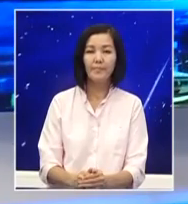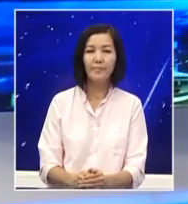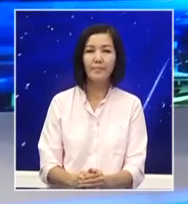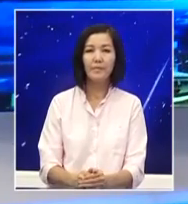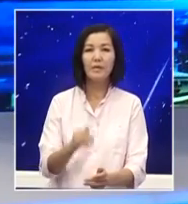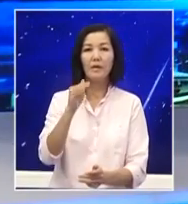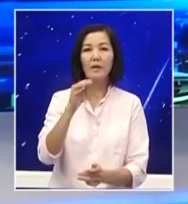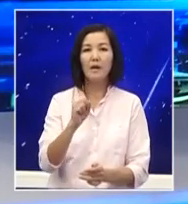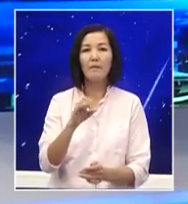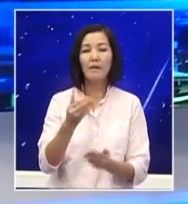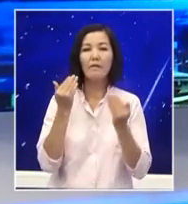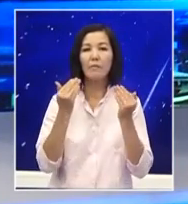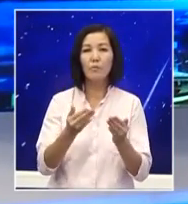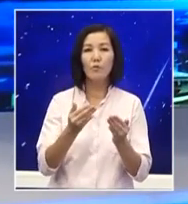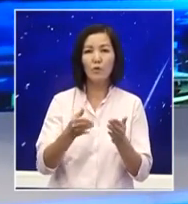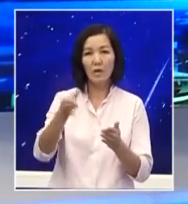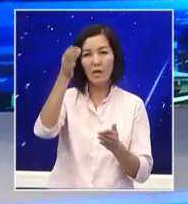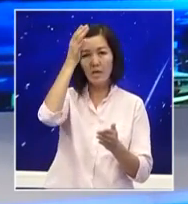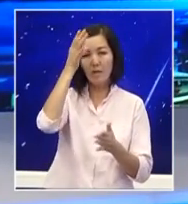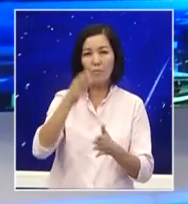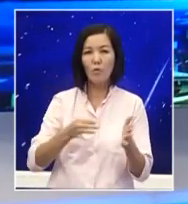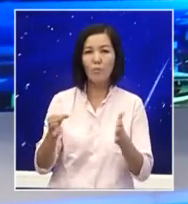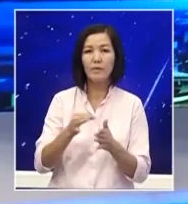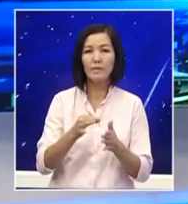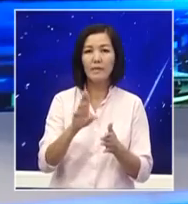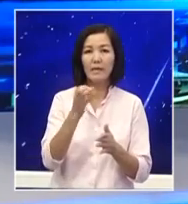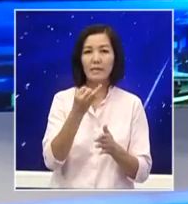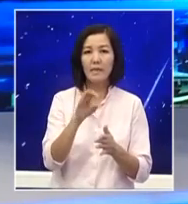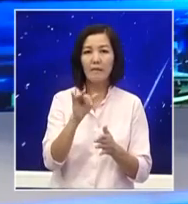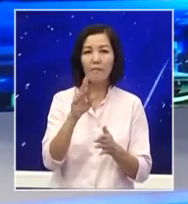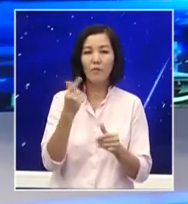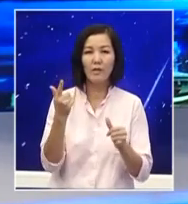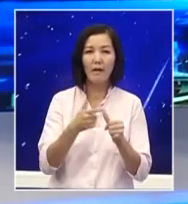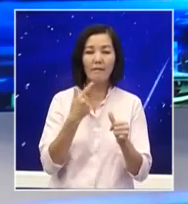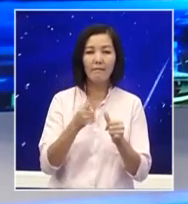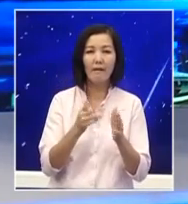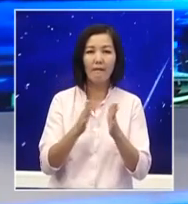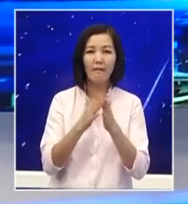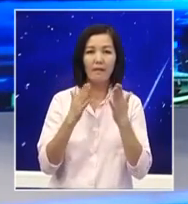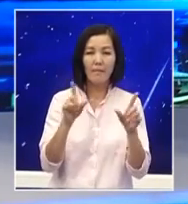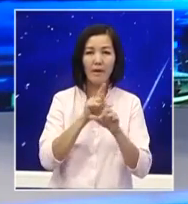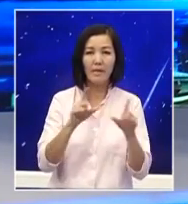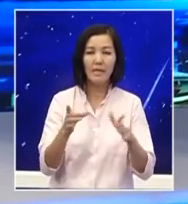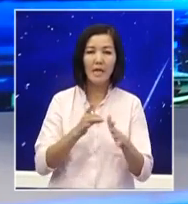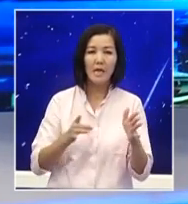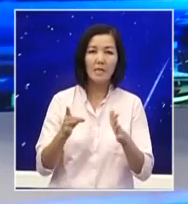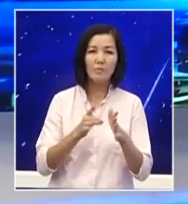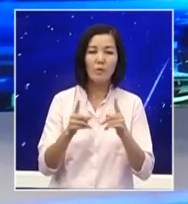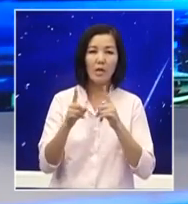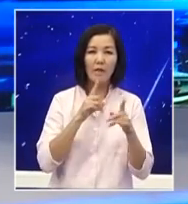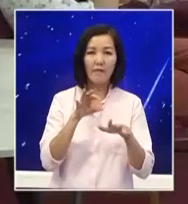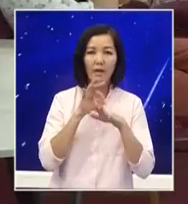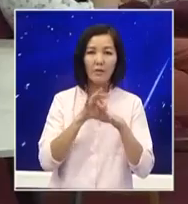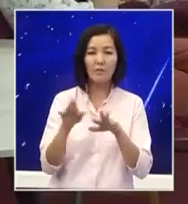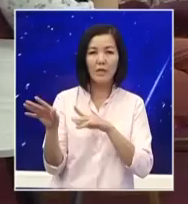Әл-Фараби және бүгінгі ғылым. Облыстық Сәкен Сейфуллин атындағы кітапханада осындай атаумен республикалық онлайн конференция өтті.